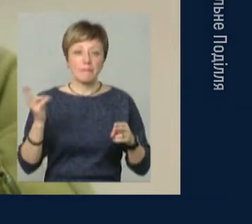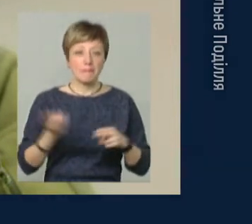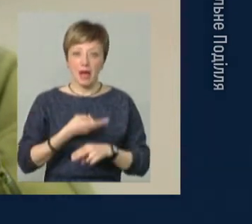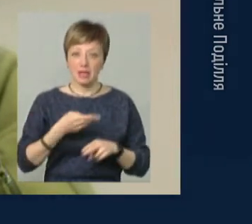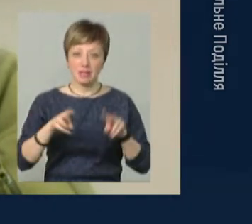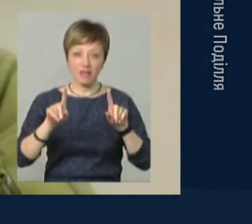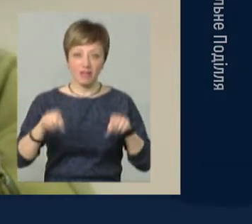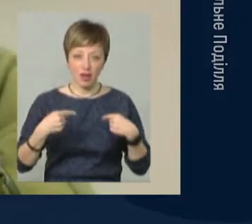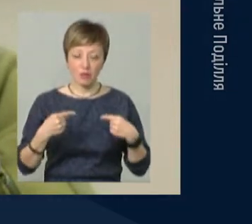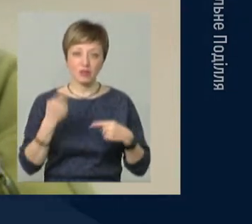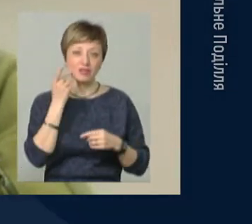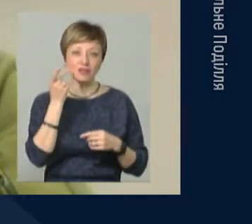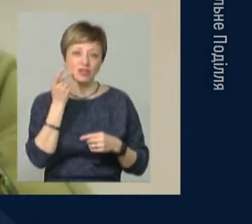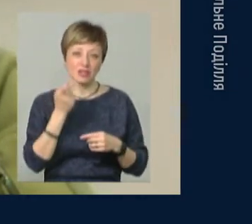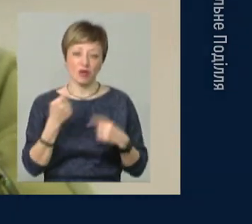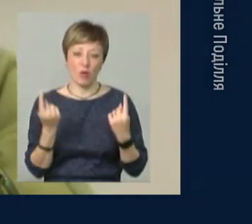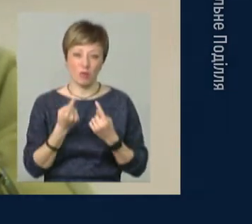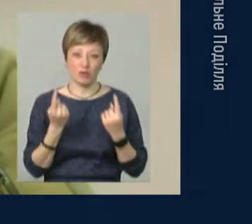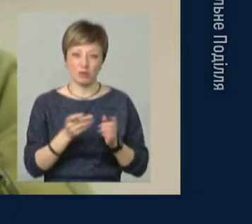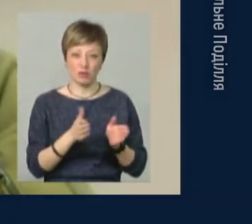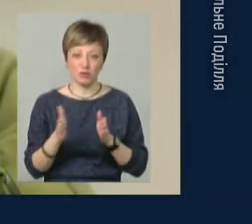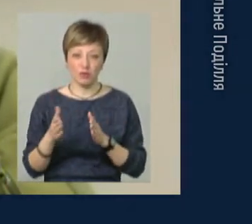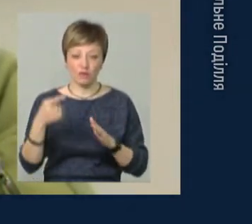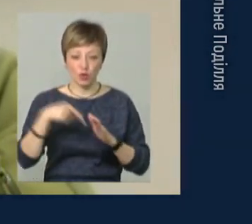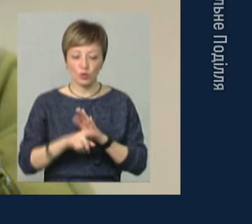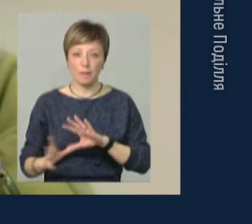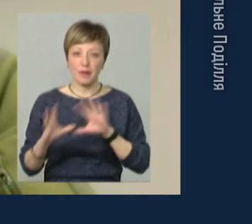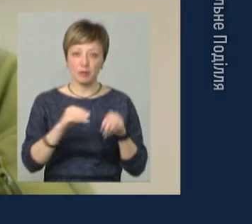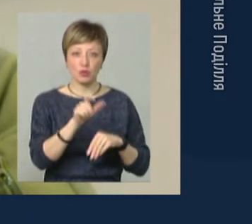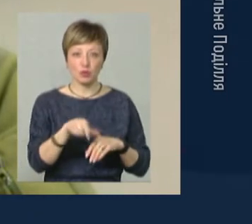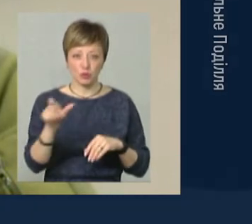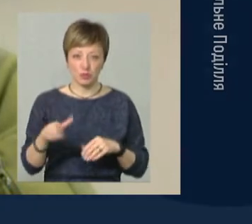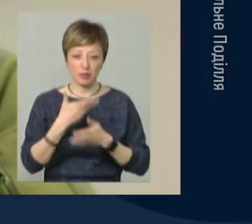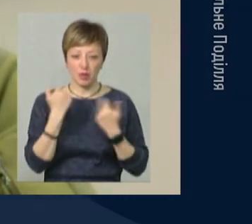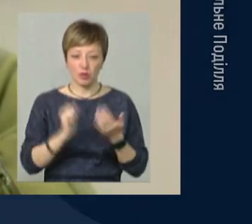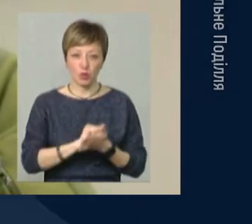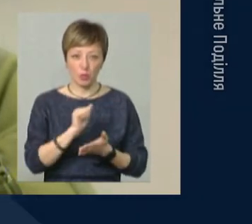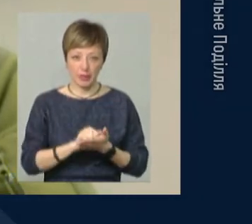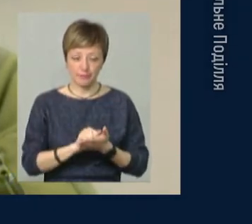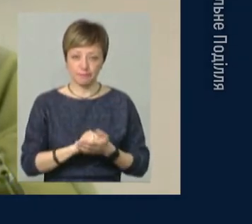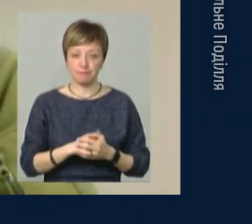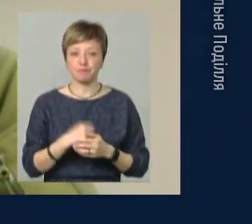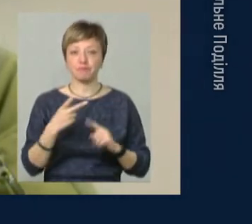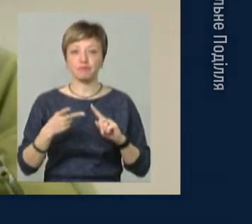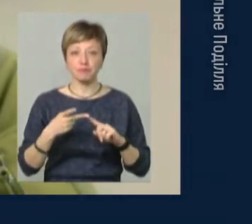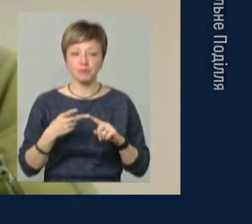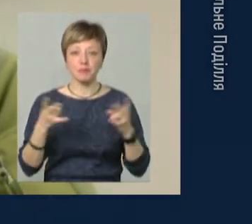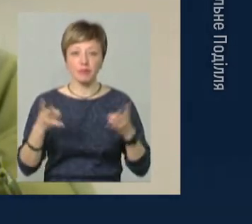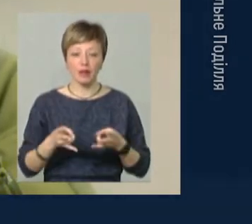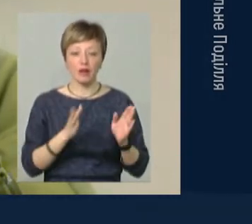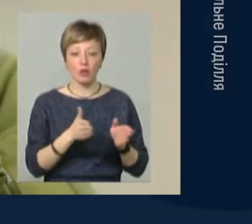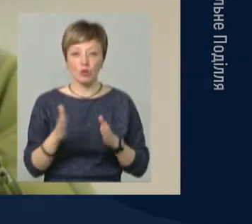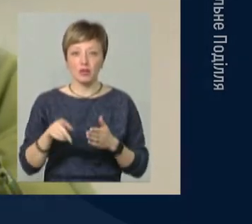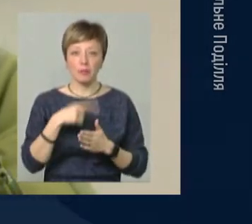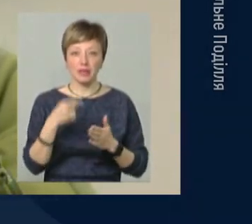що застосовується за звичайної процедури внутрішньопереміщених осіб, у яких відсутні документи. По-друге, потрібно врегулювати